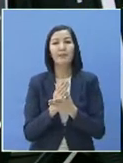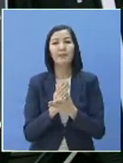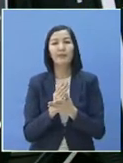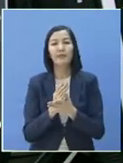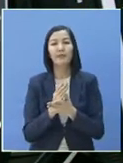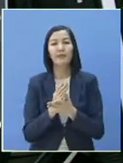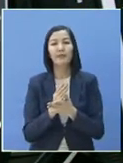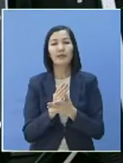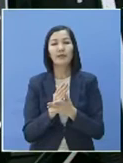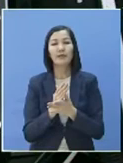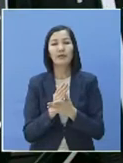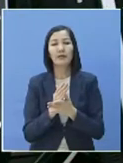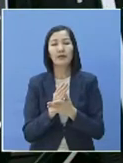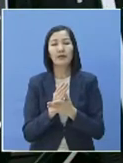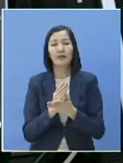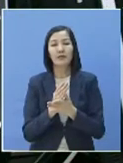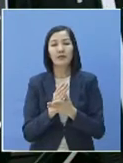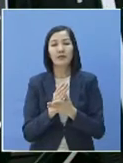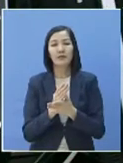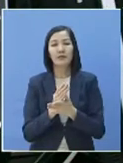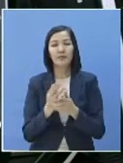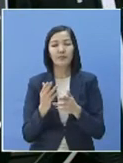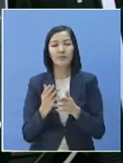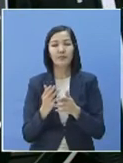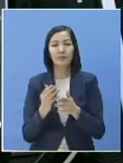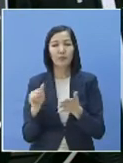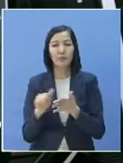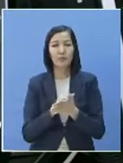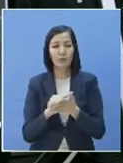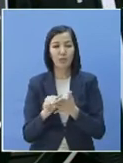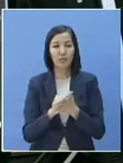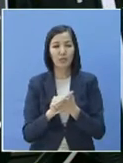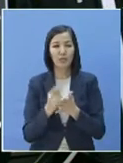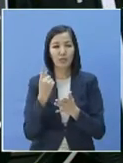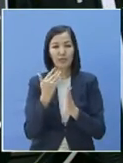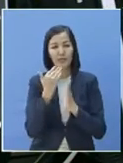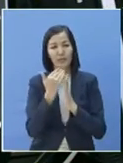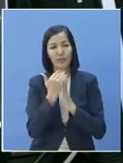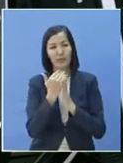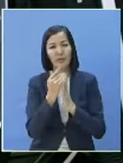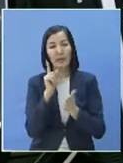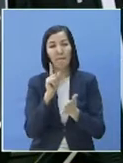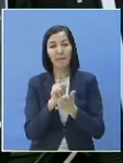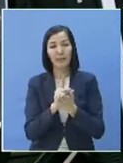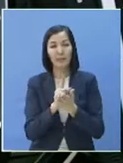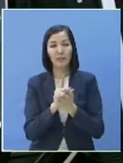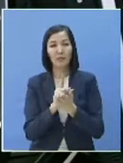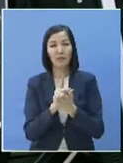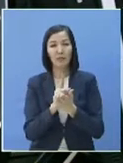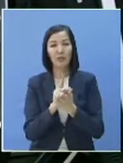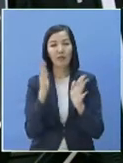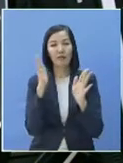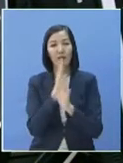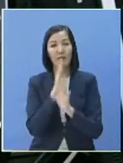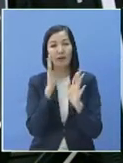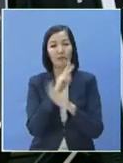Уәкілетті органдармен қарым-қатынас бойынша. Соның ішінде бір бабы міндетті түрде қоршаған